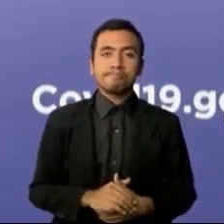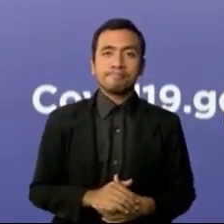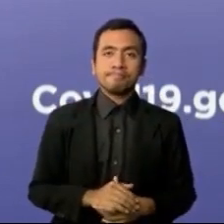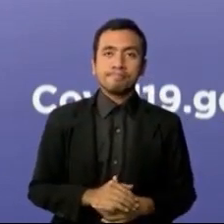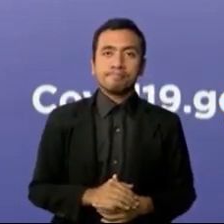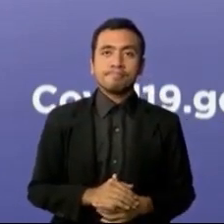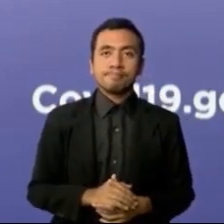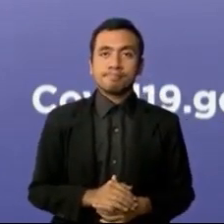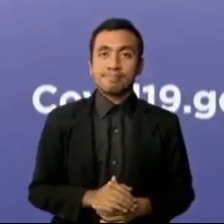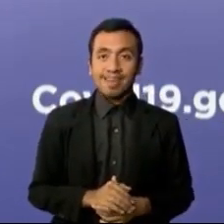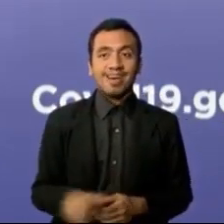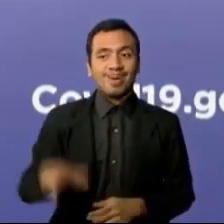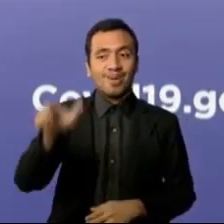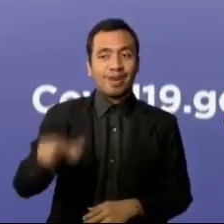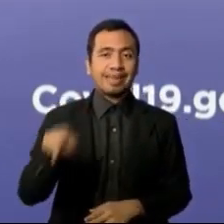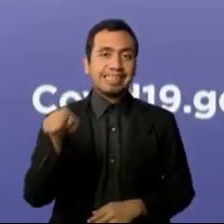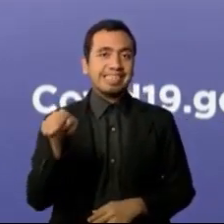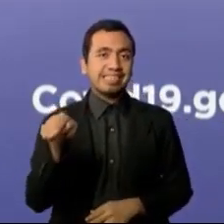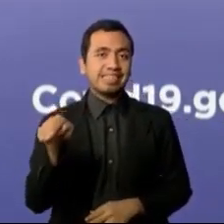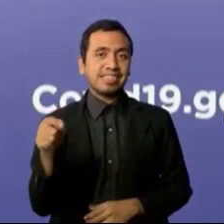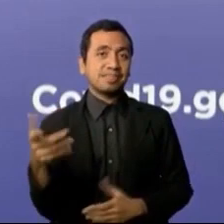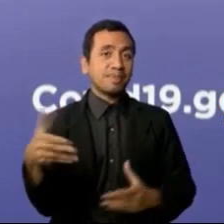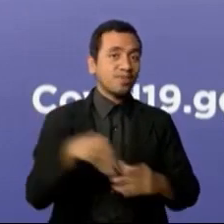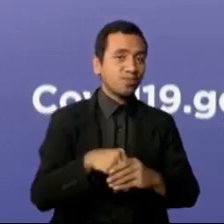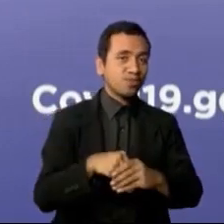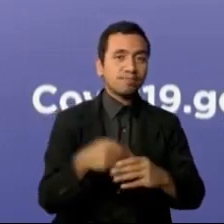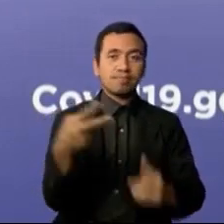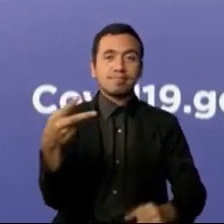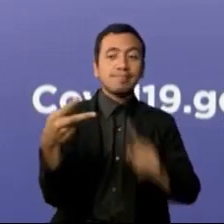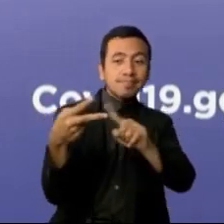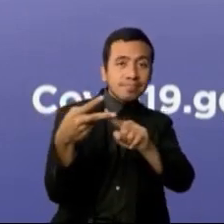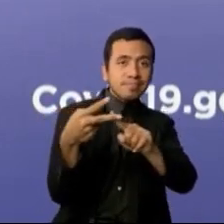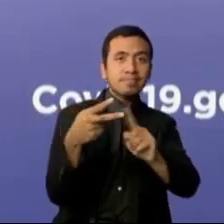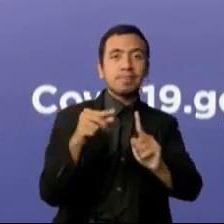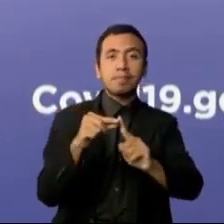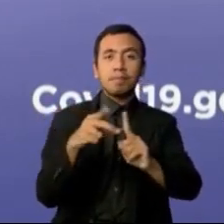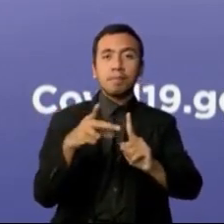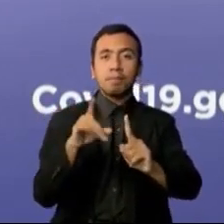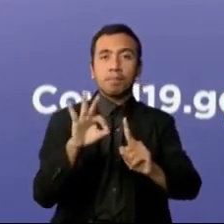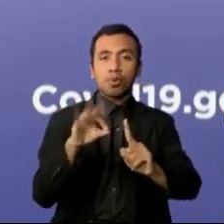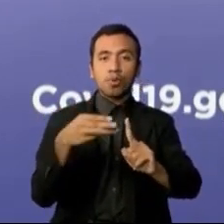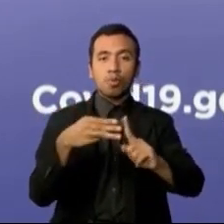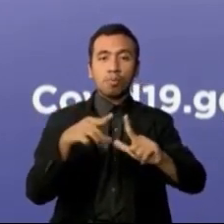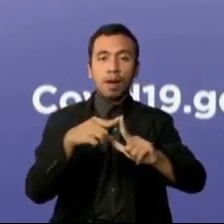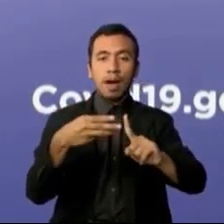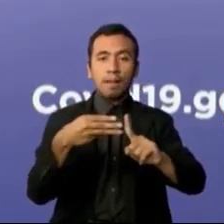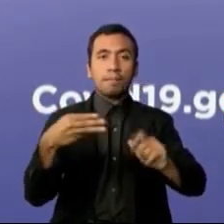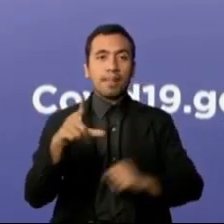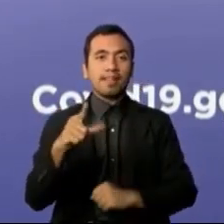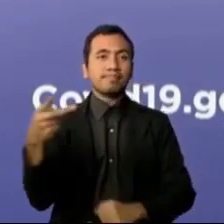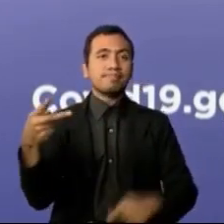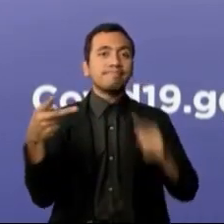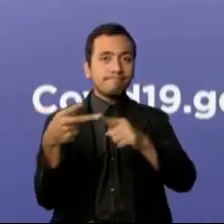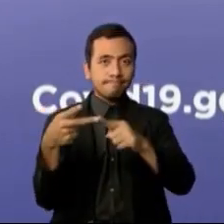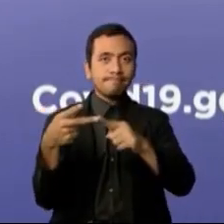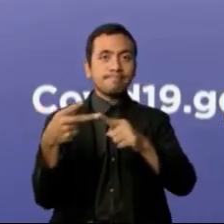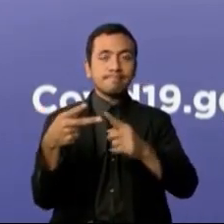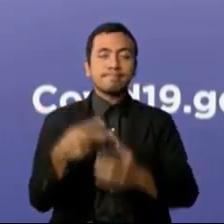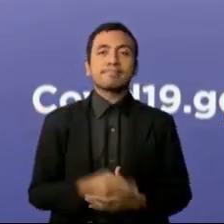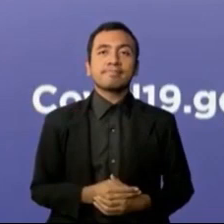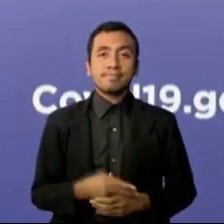maka ini kita masukkan di dalam kasus probable Oleh karena itu kasus